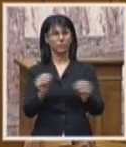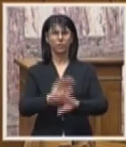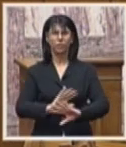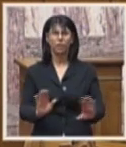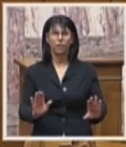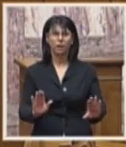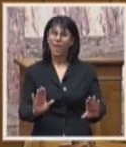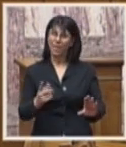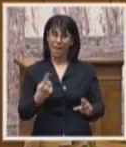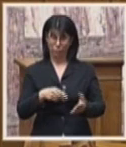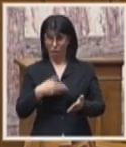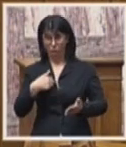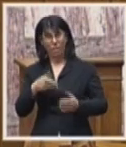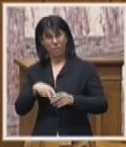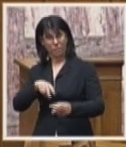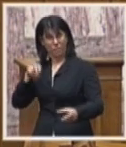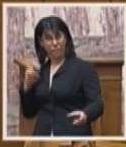Έτσι, μονομιάς, αυτή είναι η λύση.